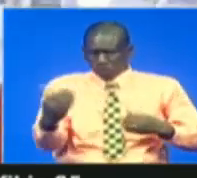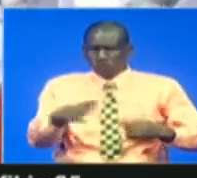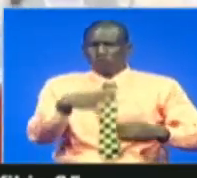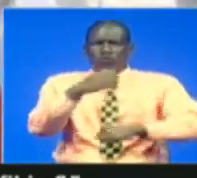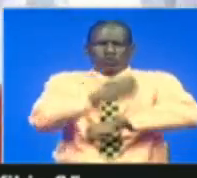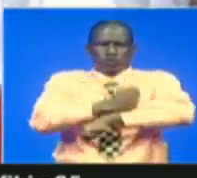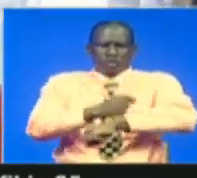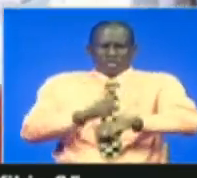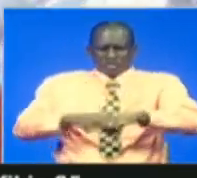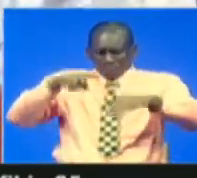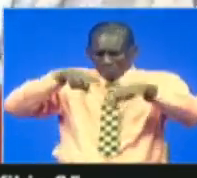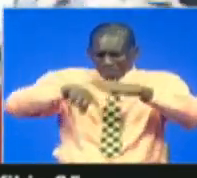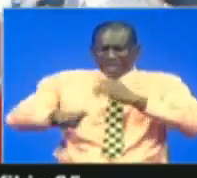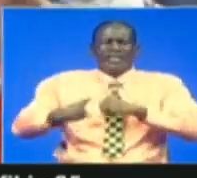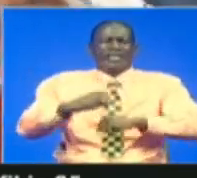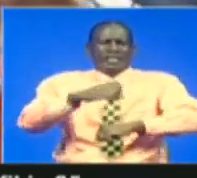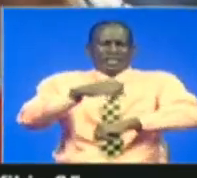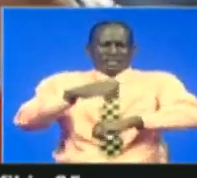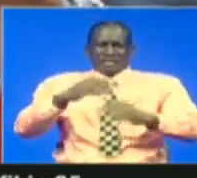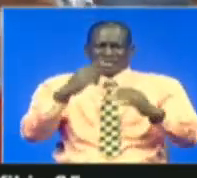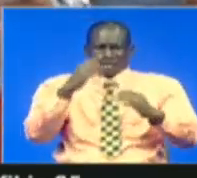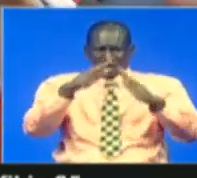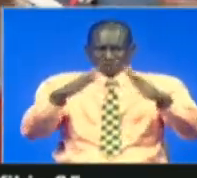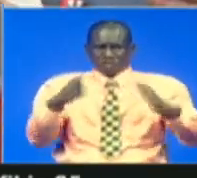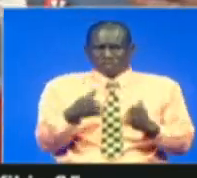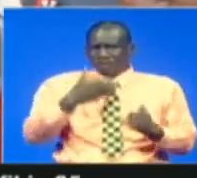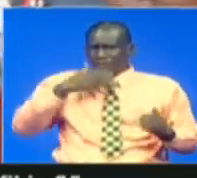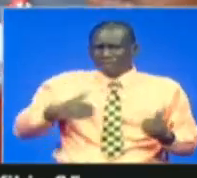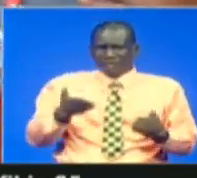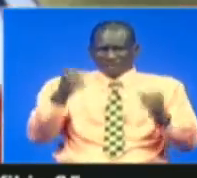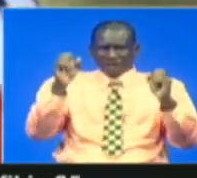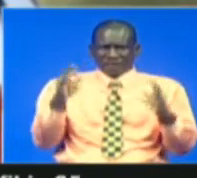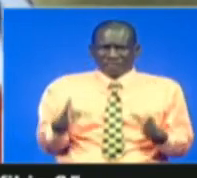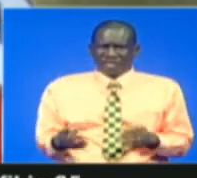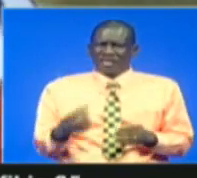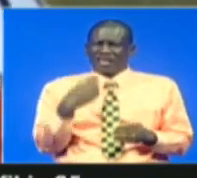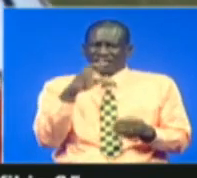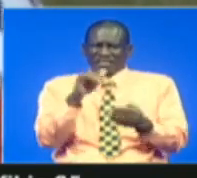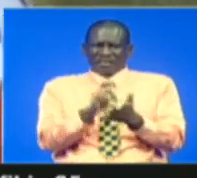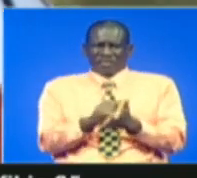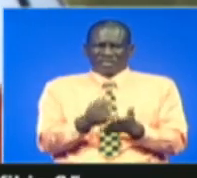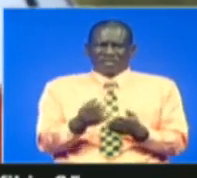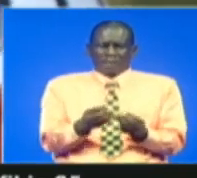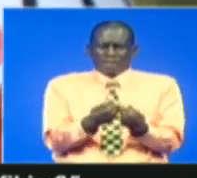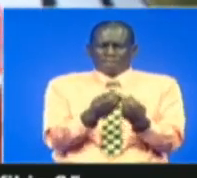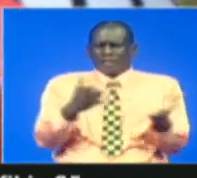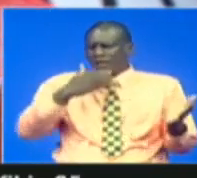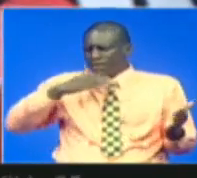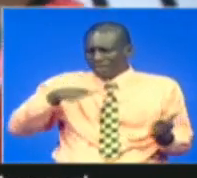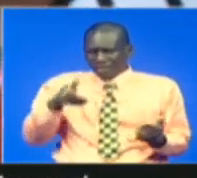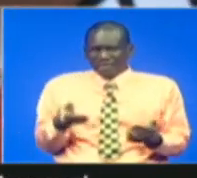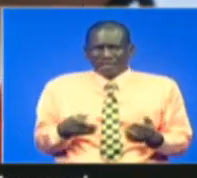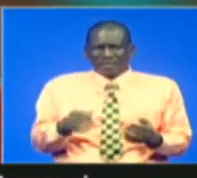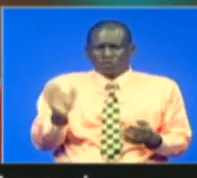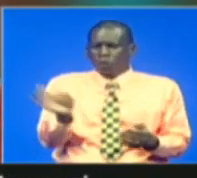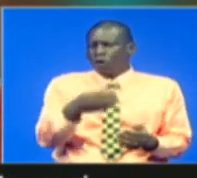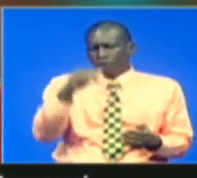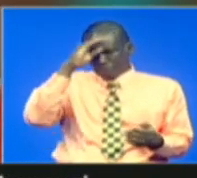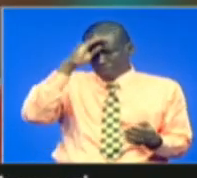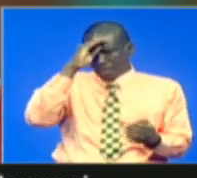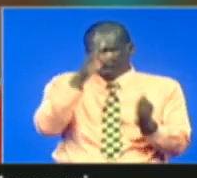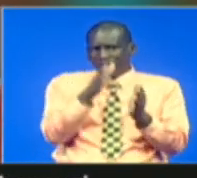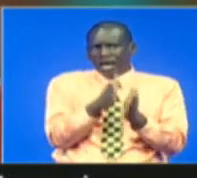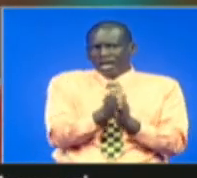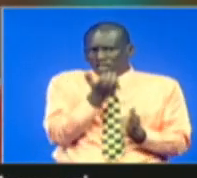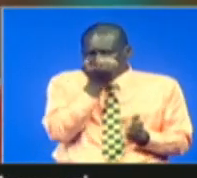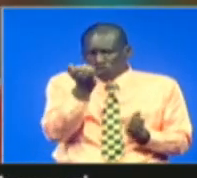Walipofika nyumbani humo, wazazi wa mtoto huyo hawakuwepo. Inadaiwa aghalabu wazazi wengi hapa ushiriki ulevi na hivyo kupuuza